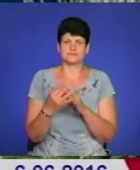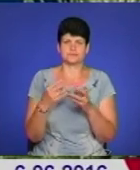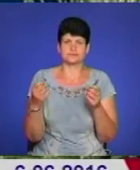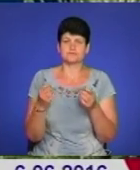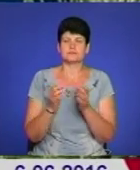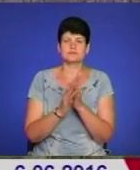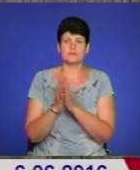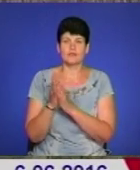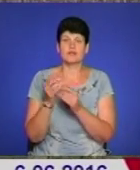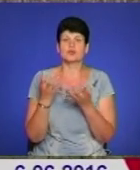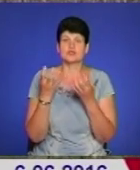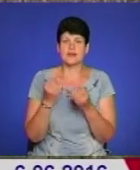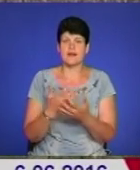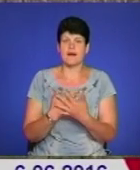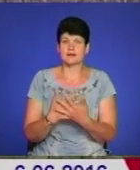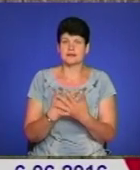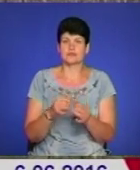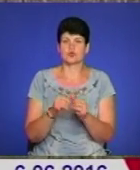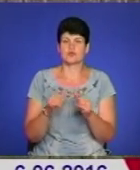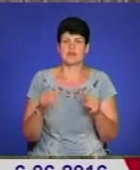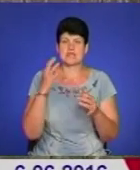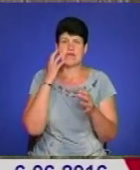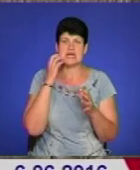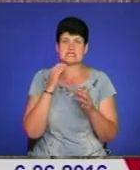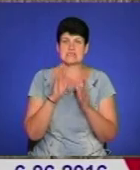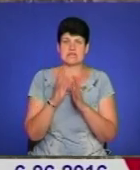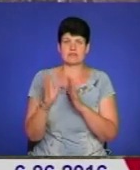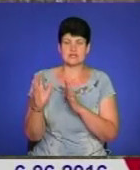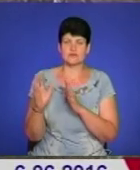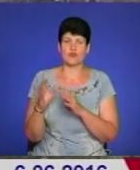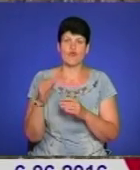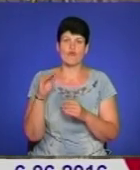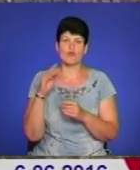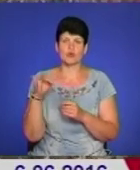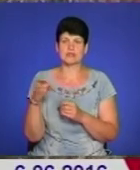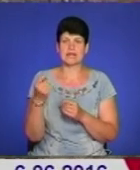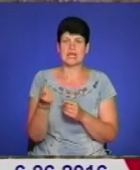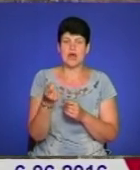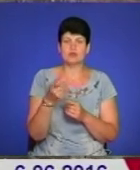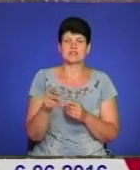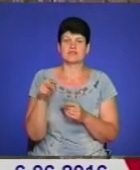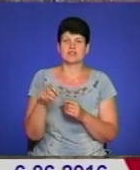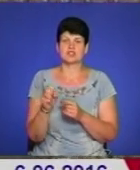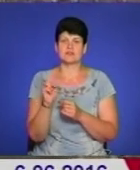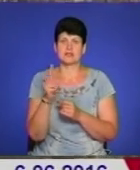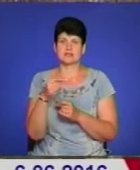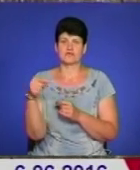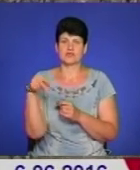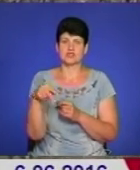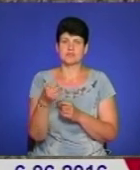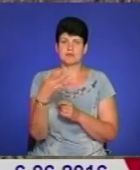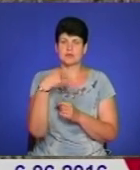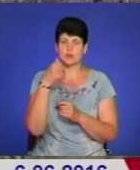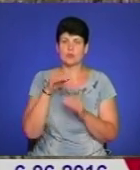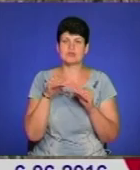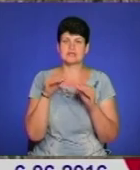то зараз, окрім цього, ще й активно розвивається садівництво. Фрукти та ягоди з 2012 по 2015 роки посадили